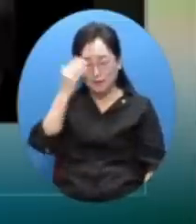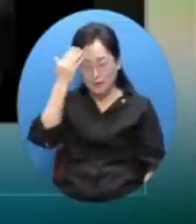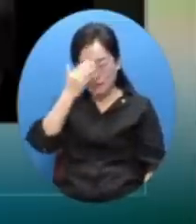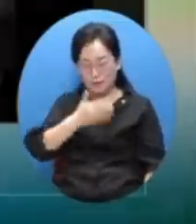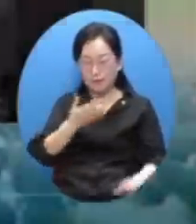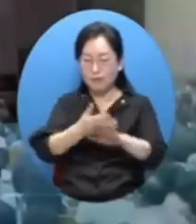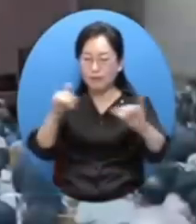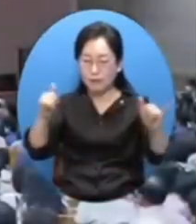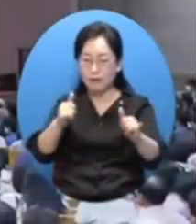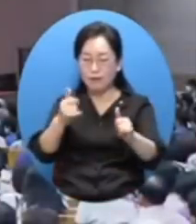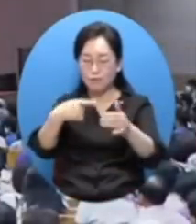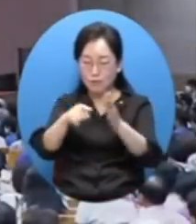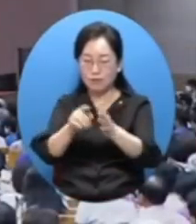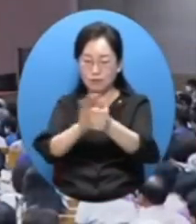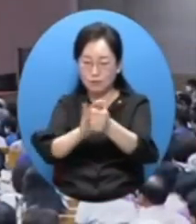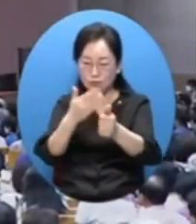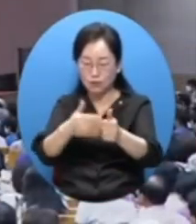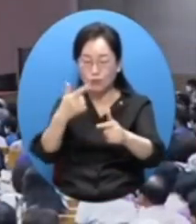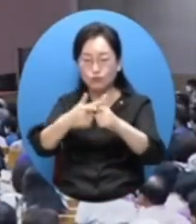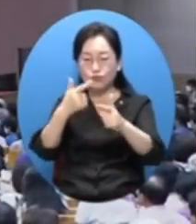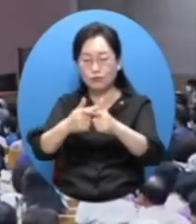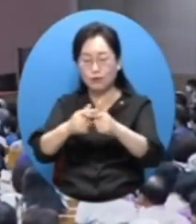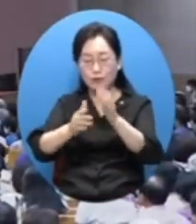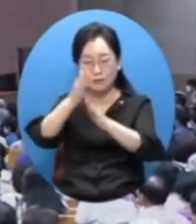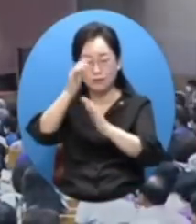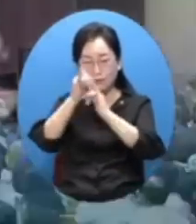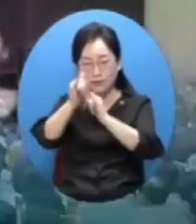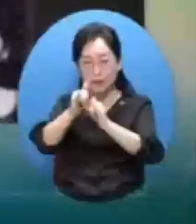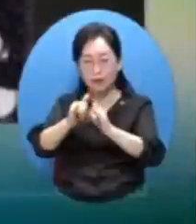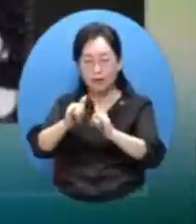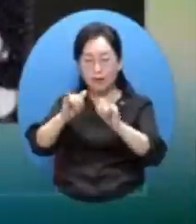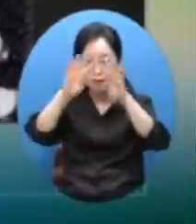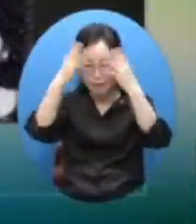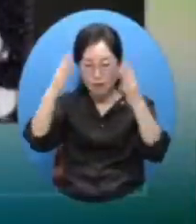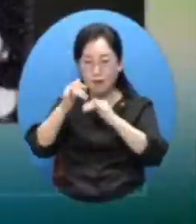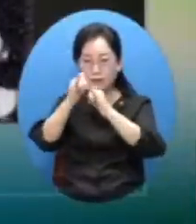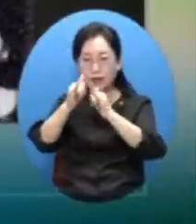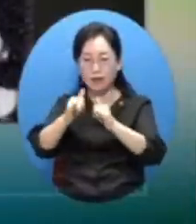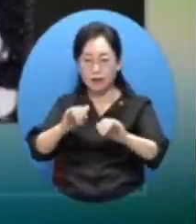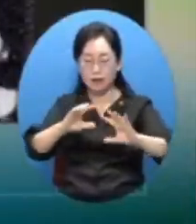위한 인술로 부산시민상, 대한의학회 학술상, 국민훈장,